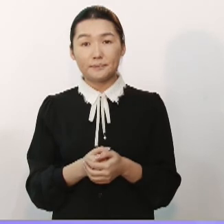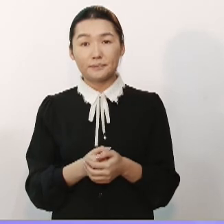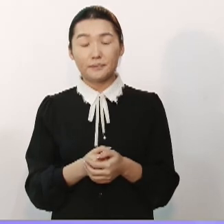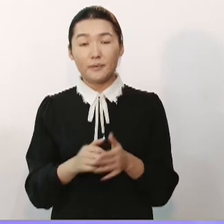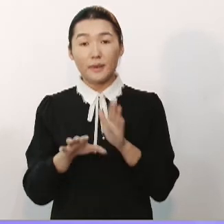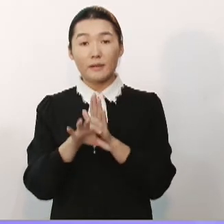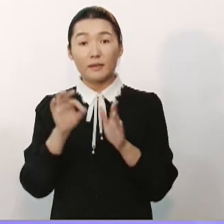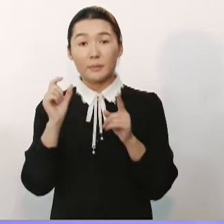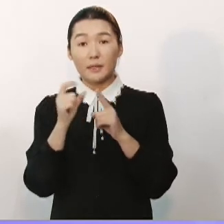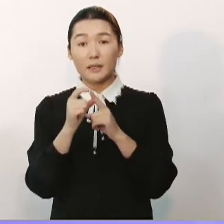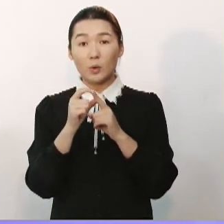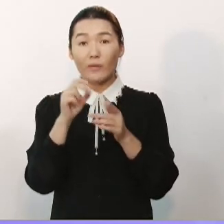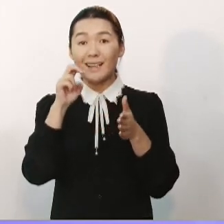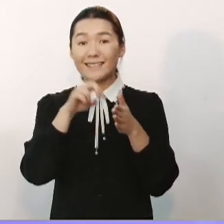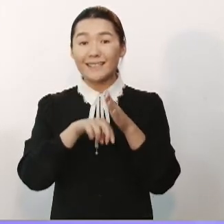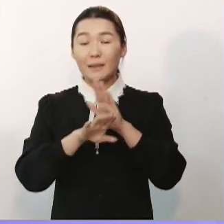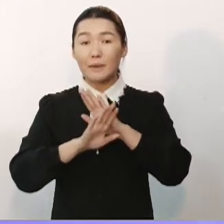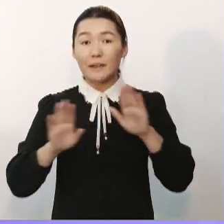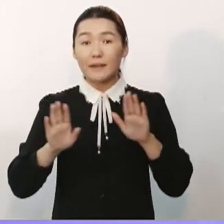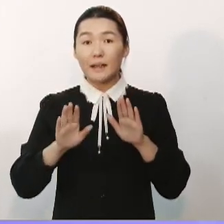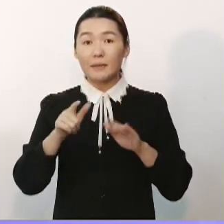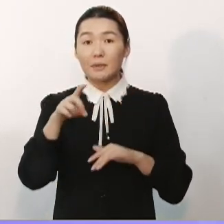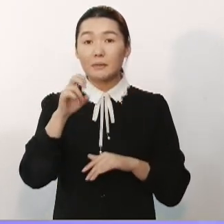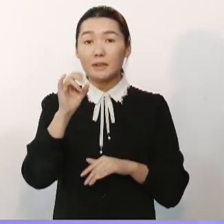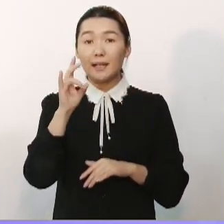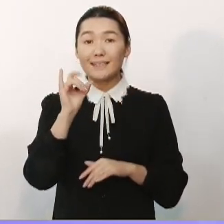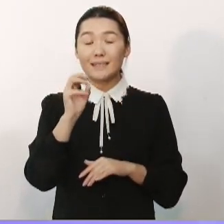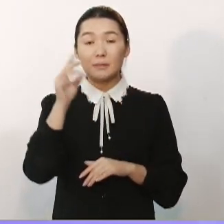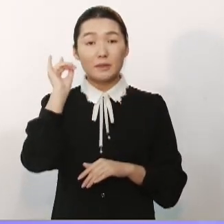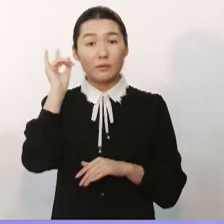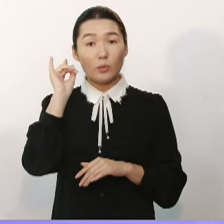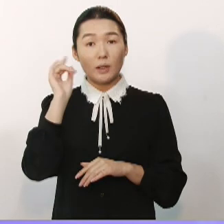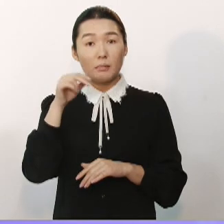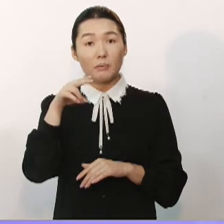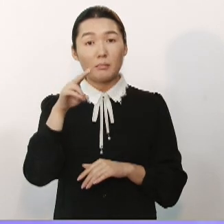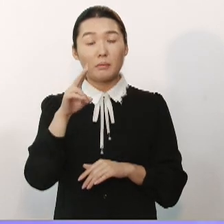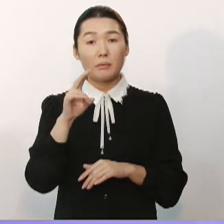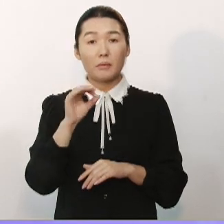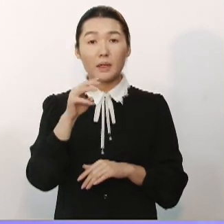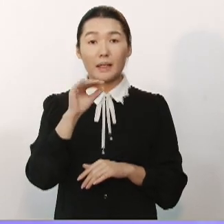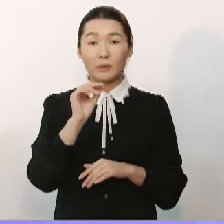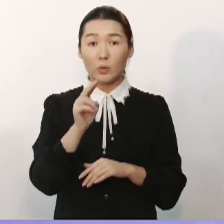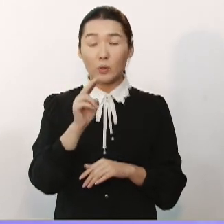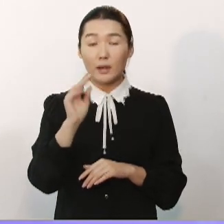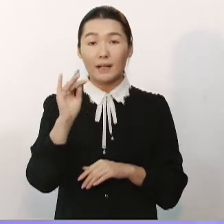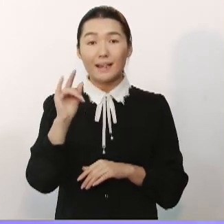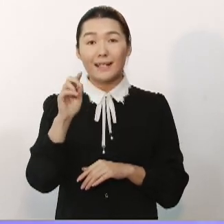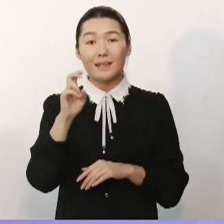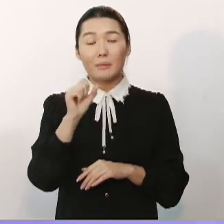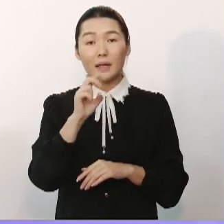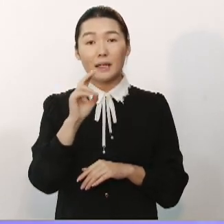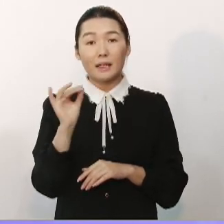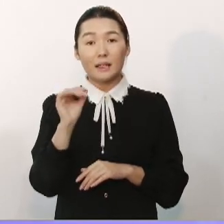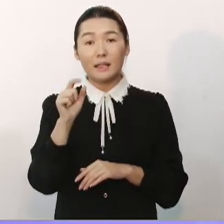Выбери слово с непроверяемым гласным звуком. Платок, рыбаки,